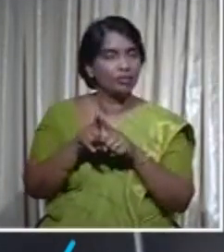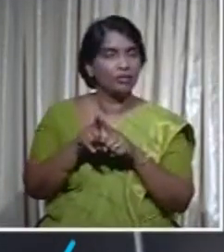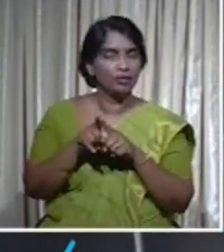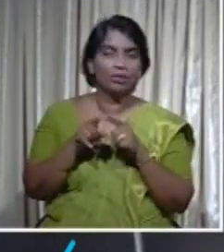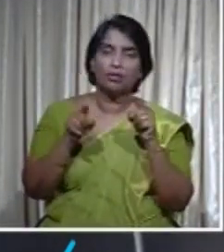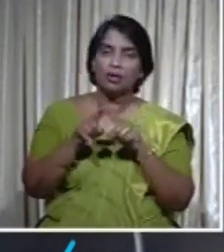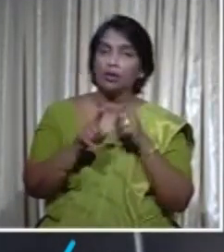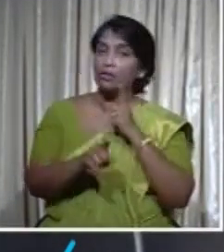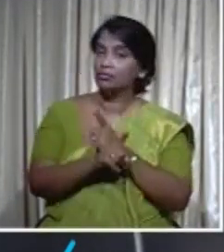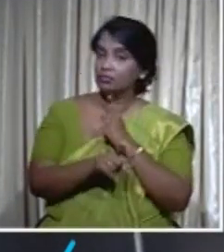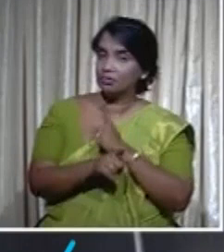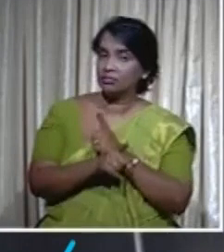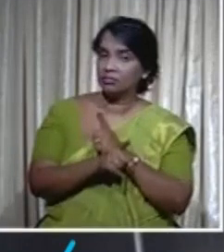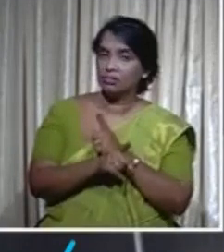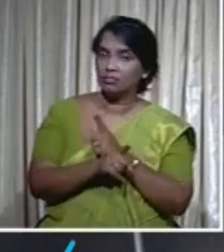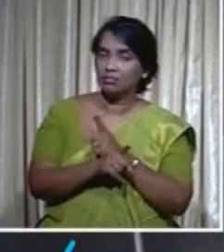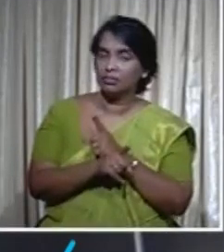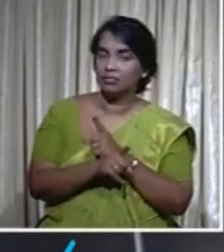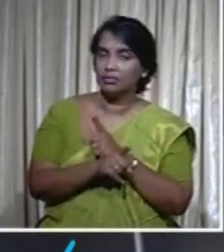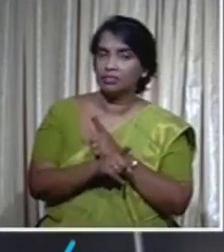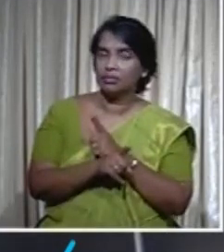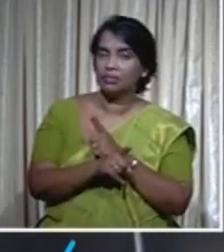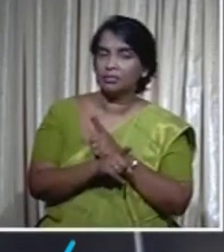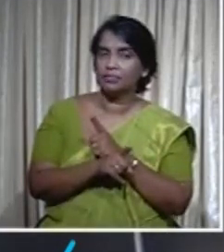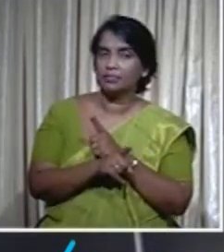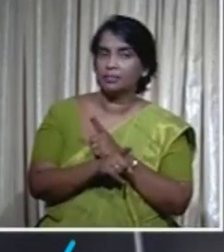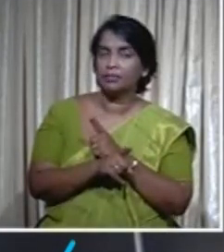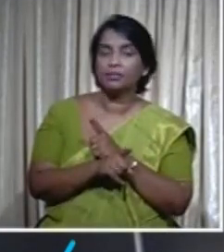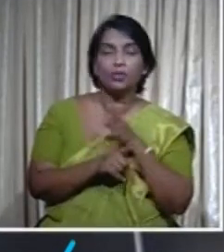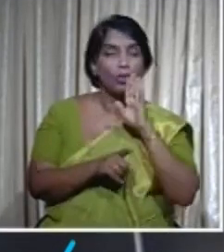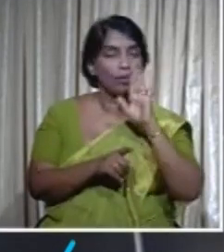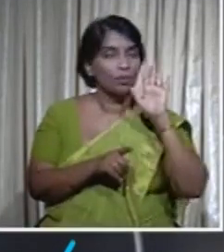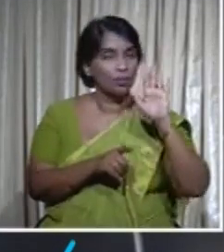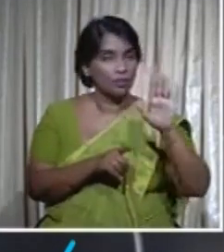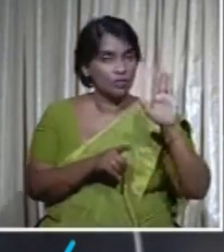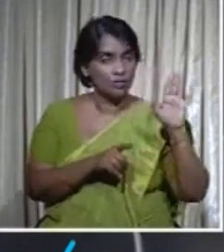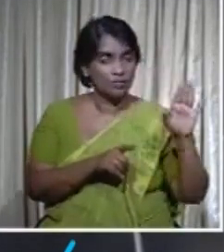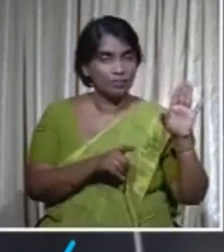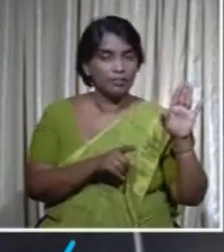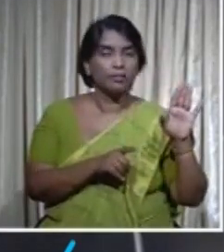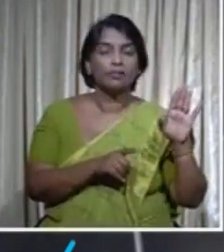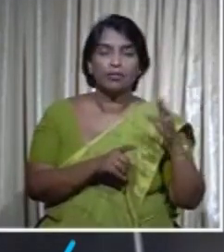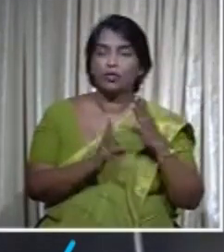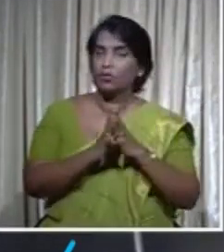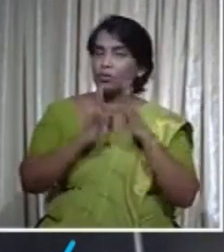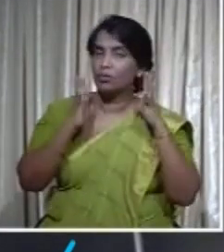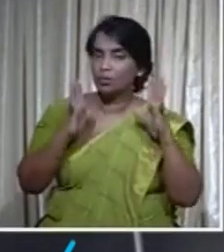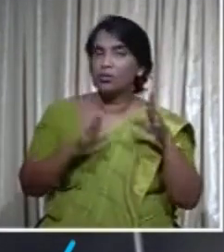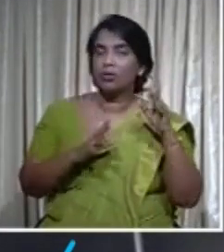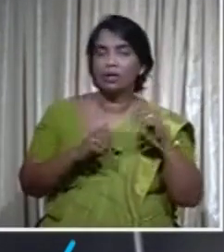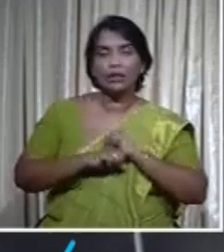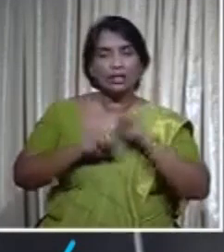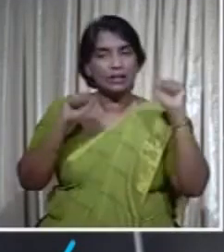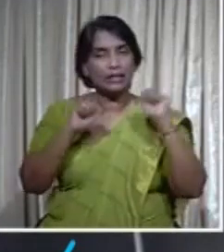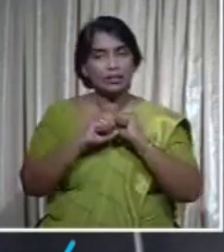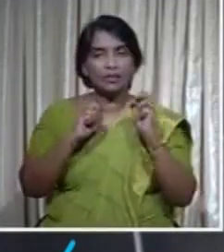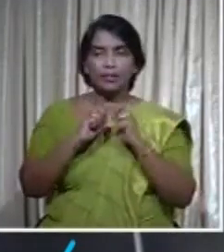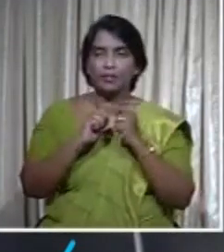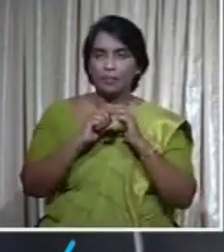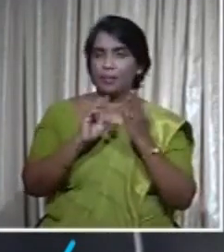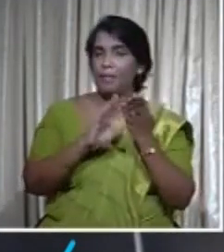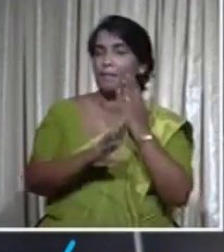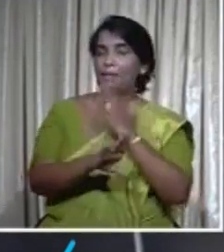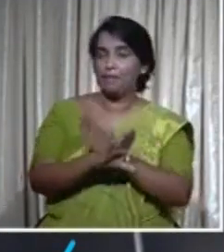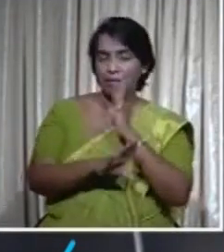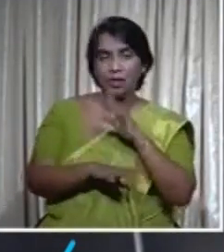பொறுத்தமட்டிலே இன்றைக்கு பல ரீதியான போராட்டங்கள் எங்களுடைய தேசத்திலே. உங்களுடைய அரசு செய்கின்ற